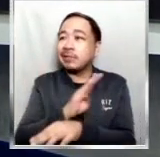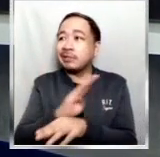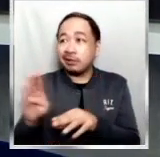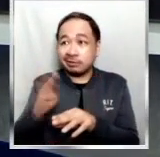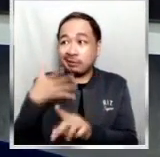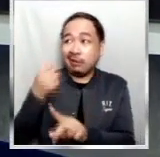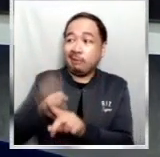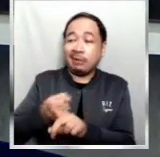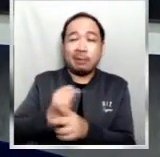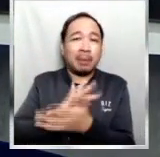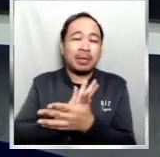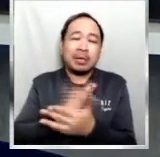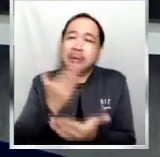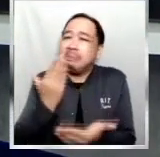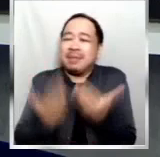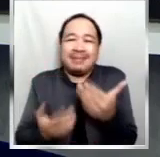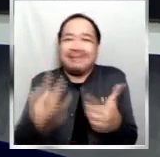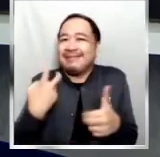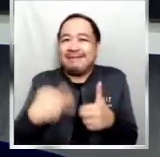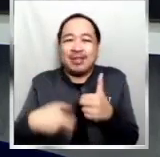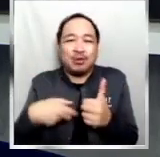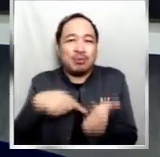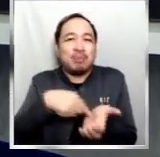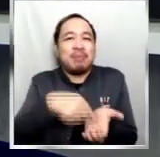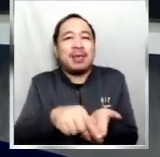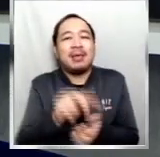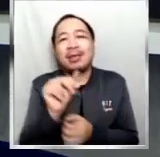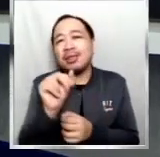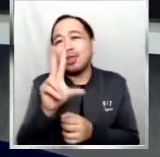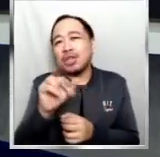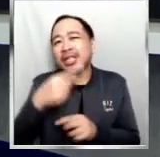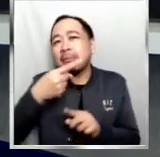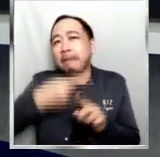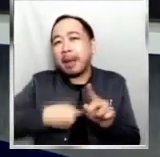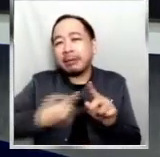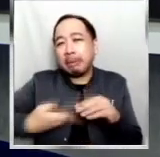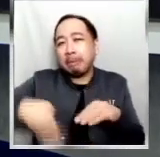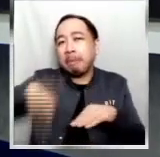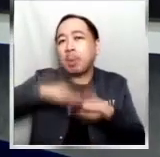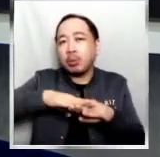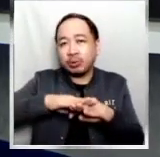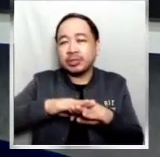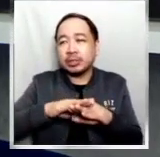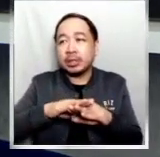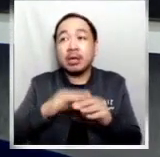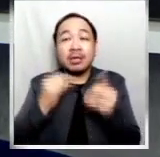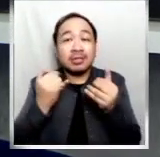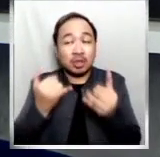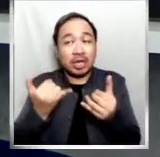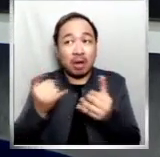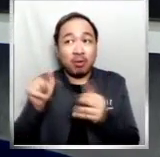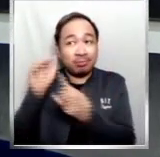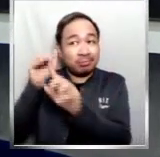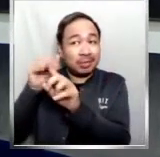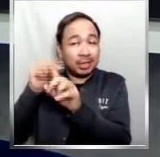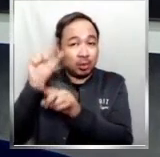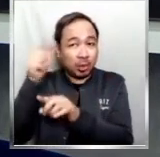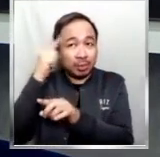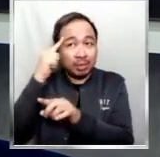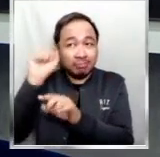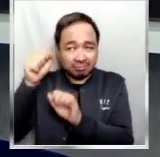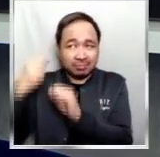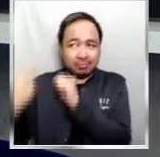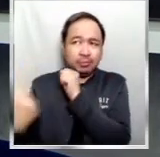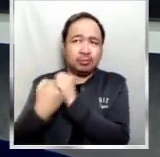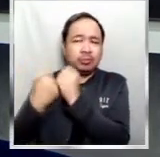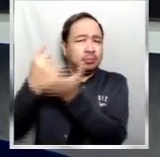ng 13th month pay ngayong taong ito. Kaya hiling nila ngayon sa gobyerno, bigyan sila ng pinansyal na tulong para maitawid ito.